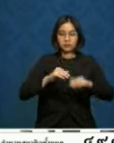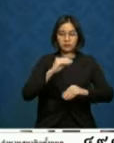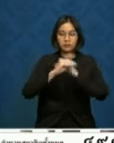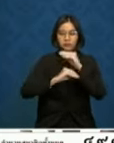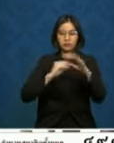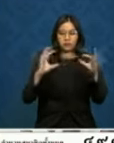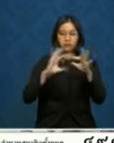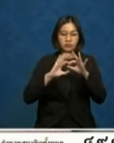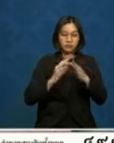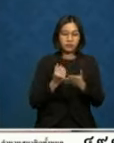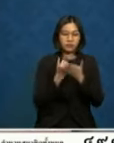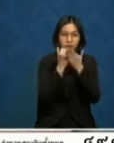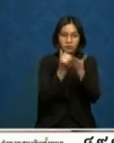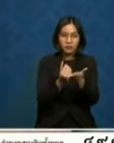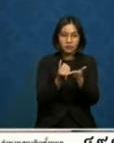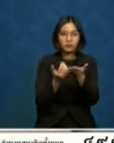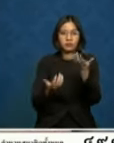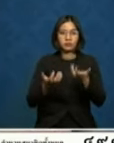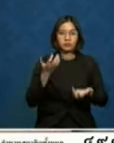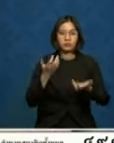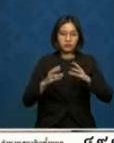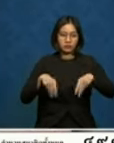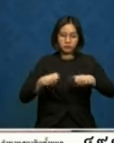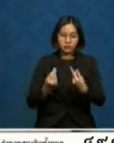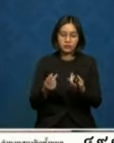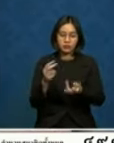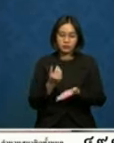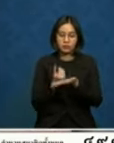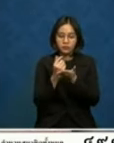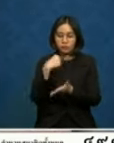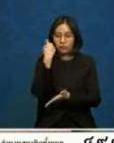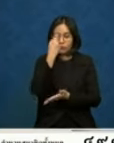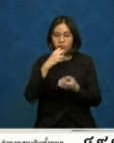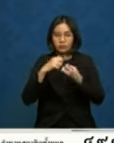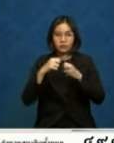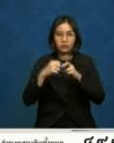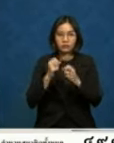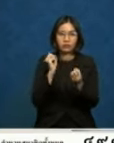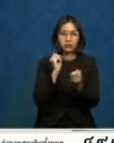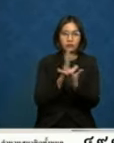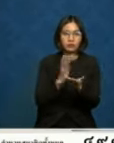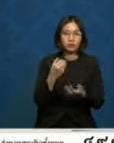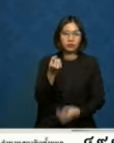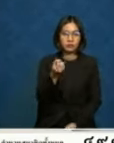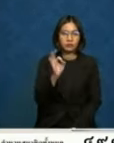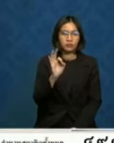านอำนวยความยุติธรรมและเยียวยาผู้ได้รับผลกระทบ